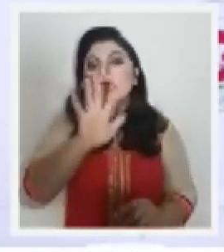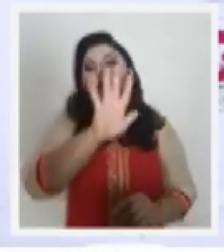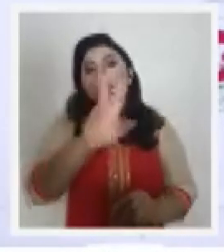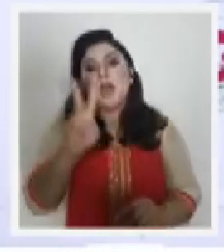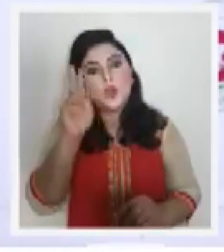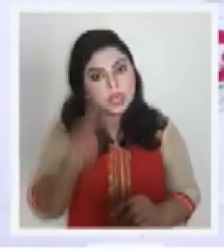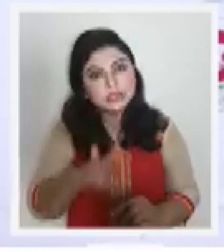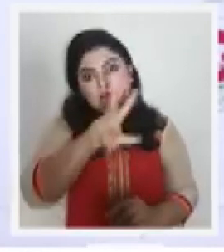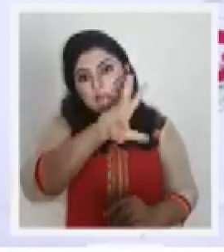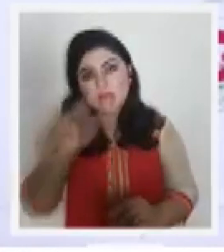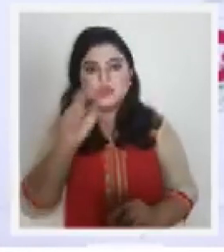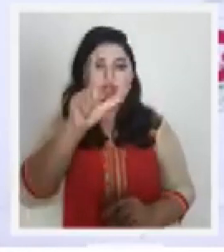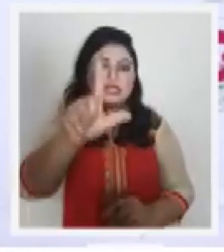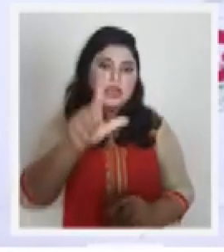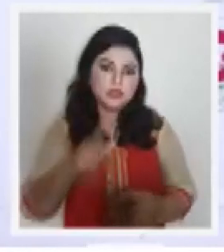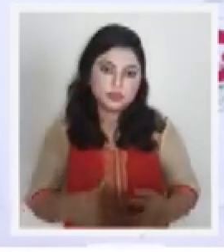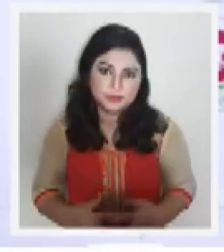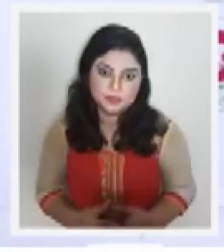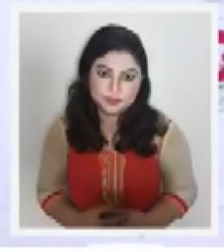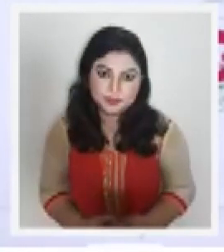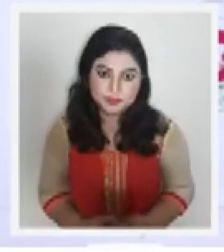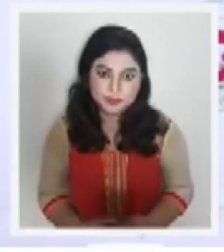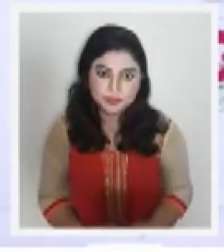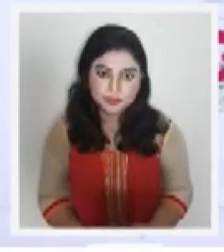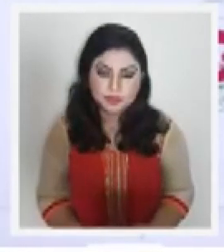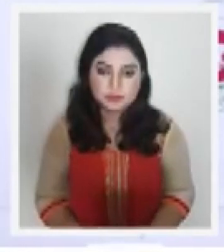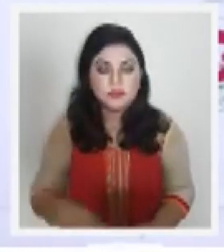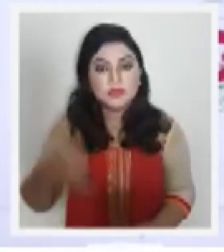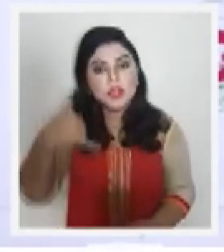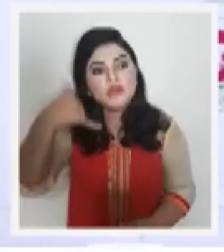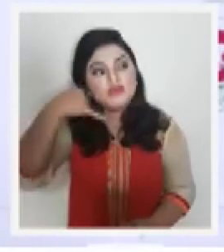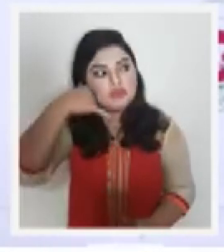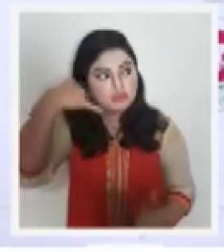4,04,801 জন। বর্তমানে কোয়ারেন্টাইনে আছেন 52,807 জন।